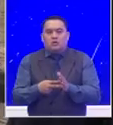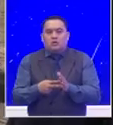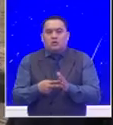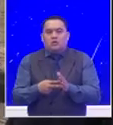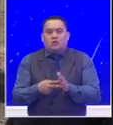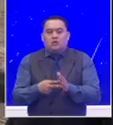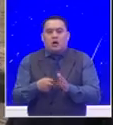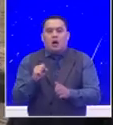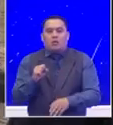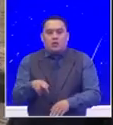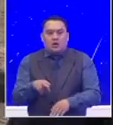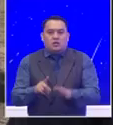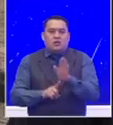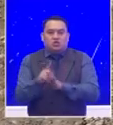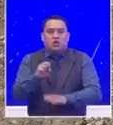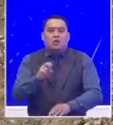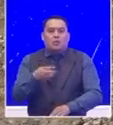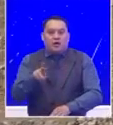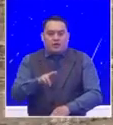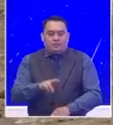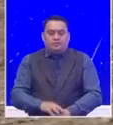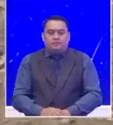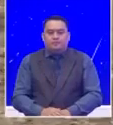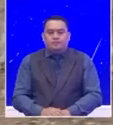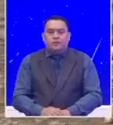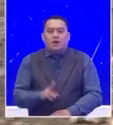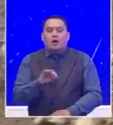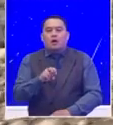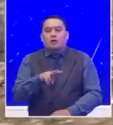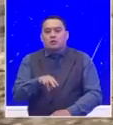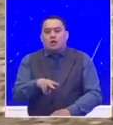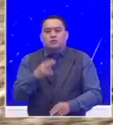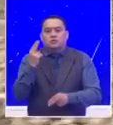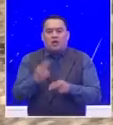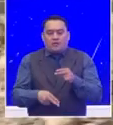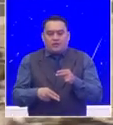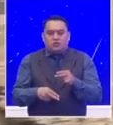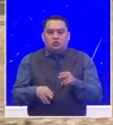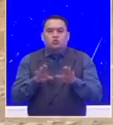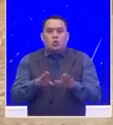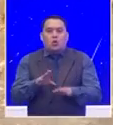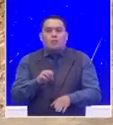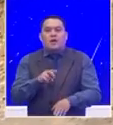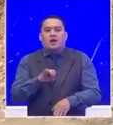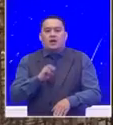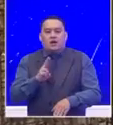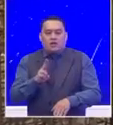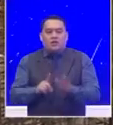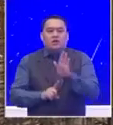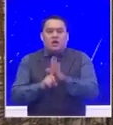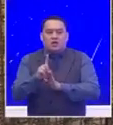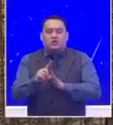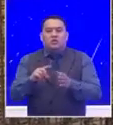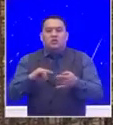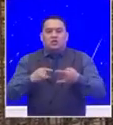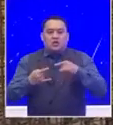3 декады апреля, начало мая. Если в Каратале строительные работы близки к своему завершению, то в микрорайоне Берлик начались. Кирпич